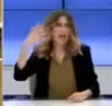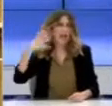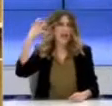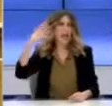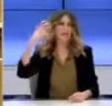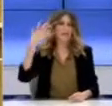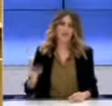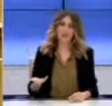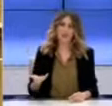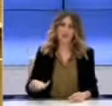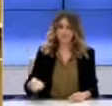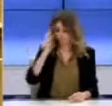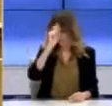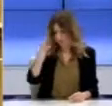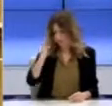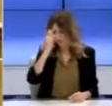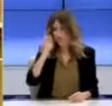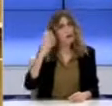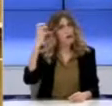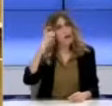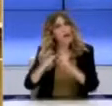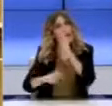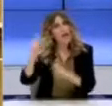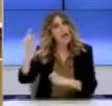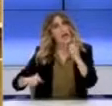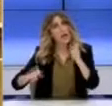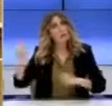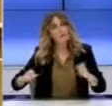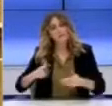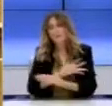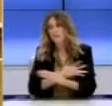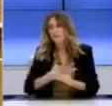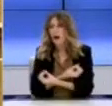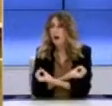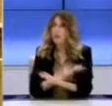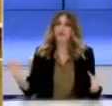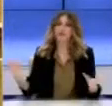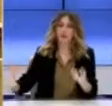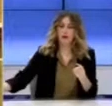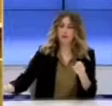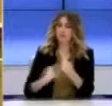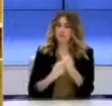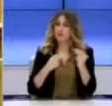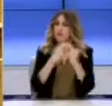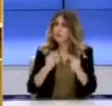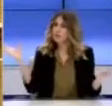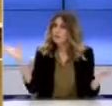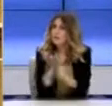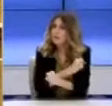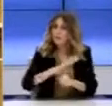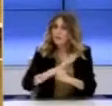στην προσφορά αυτών των ανθρώπων έχουμε πετύχει τα αποτελέσματα που έχουμε πετύχει στην αντιμετώπιση της πανδημίας. Και θέλω να